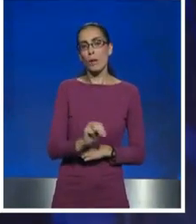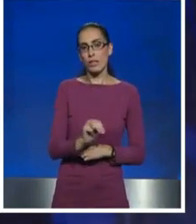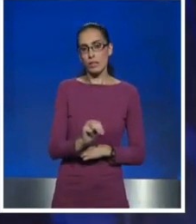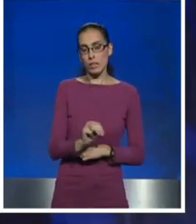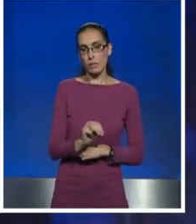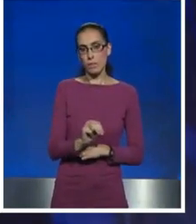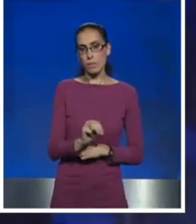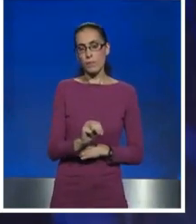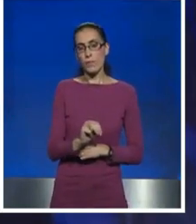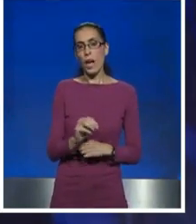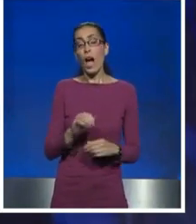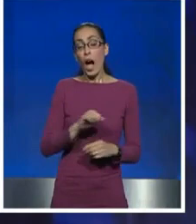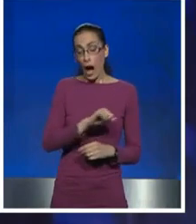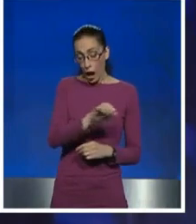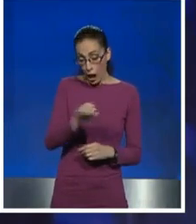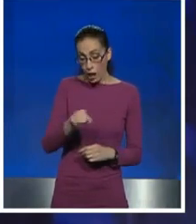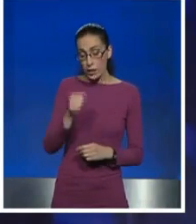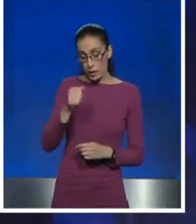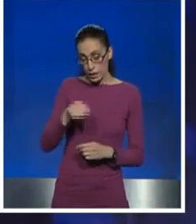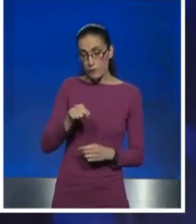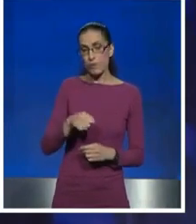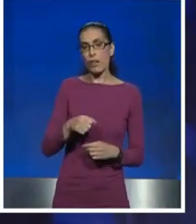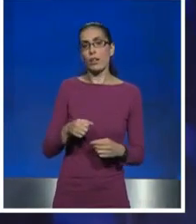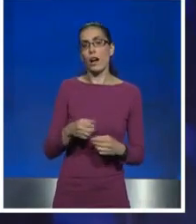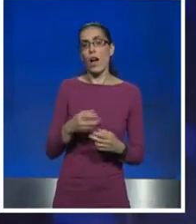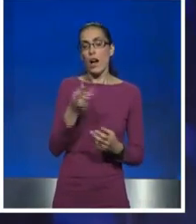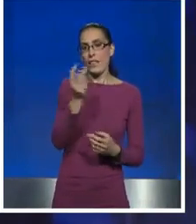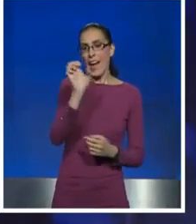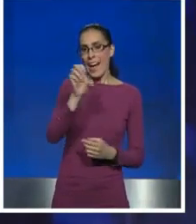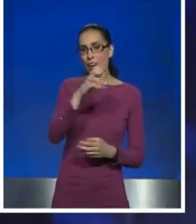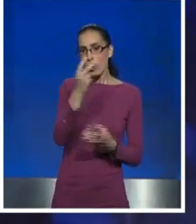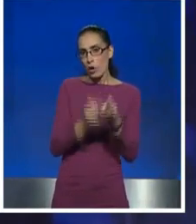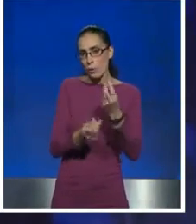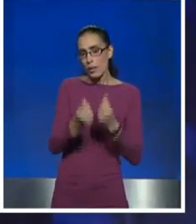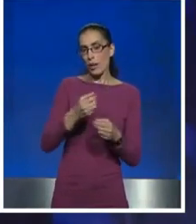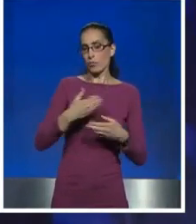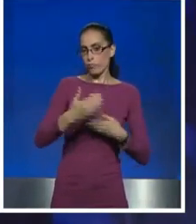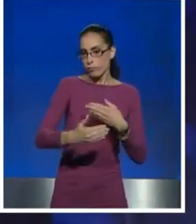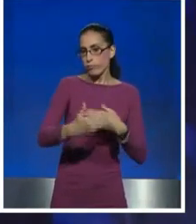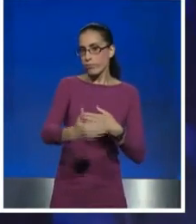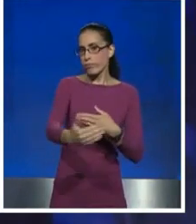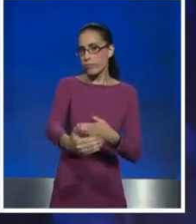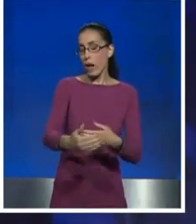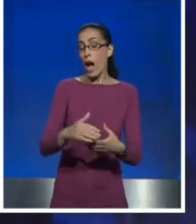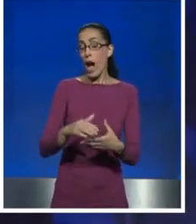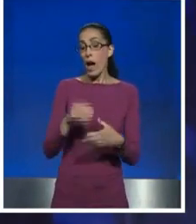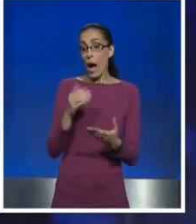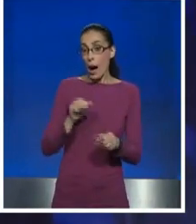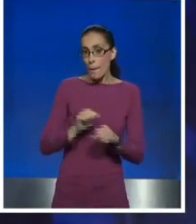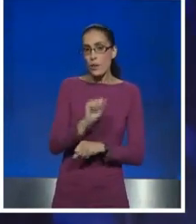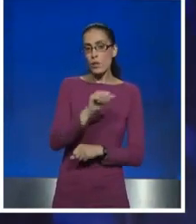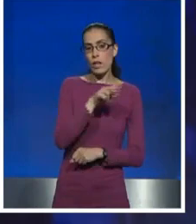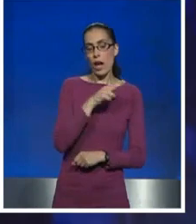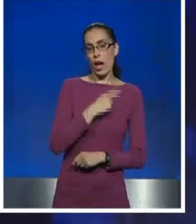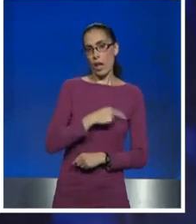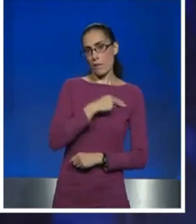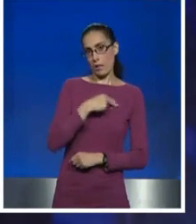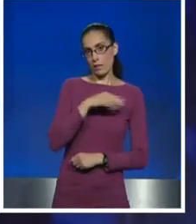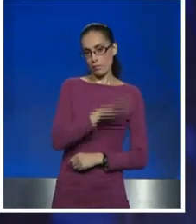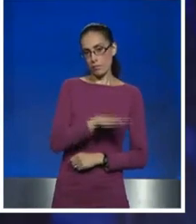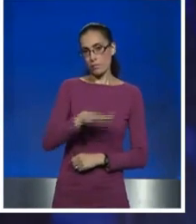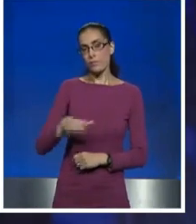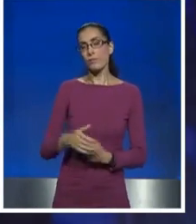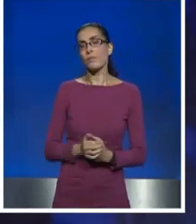tajiva. Ekonomija sostenibbli għall-Maltin. X'inhi din l-ekonomija sostenibbli? Qabel ma niġi